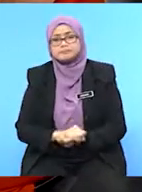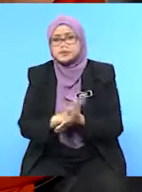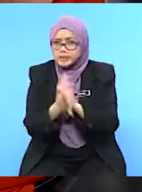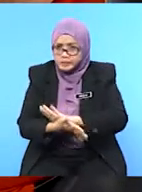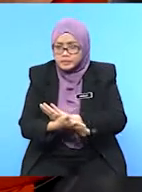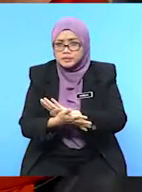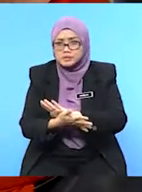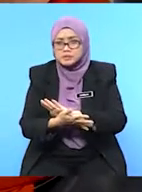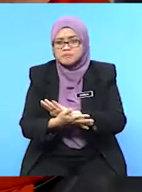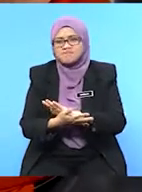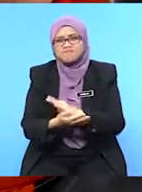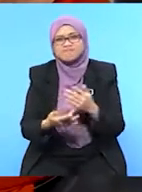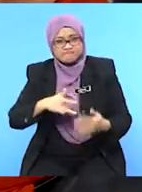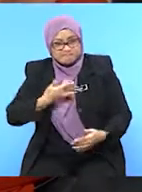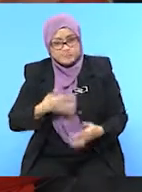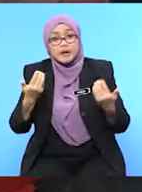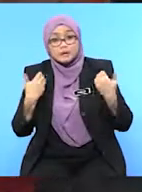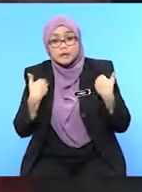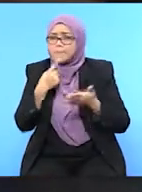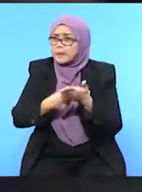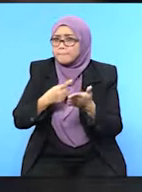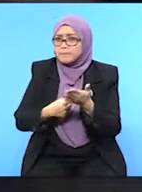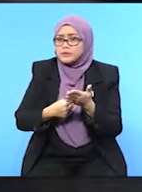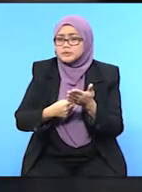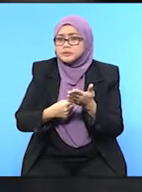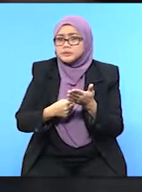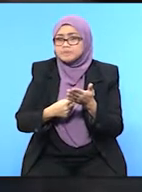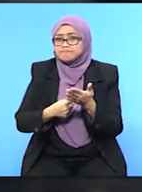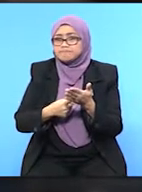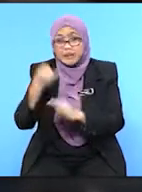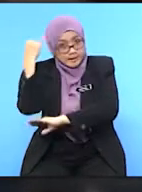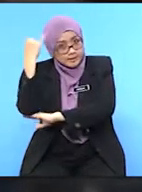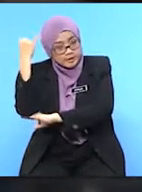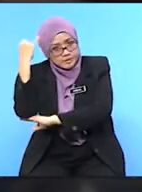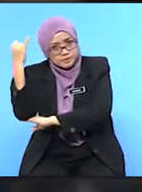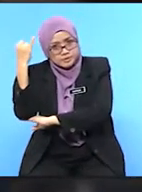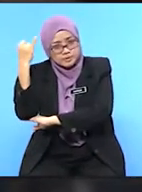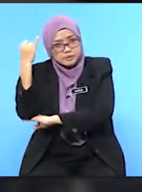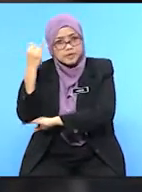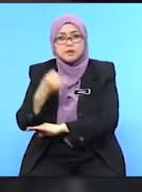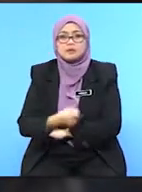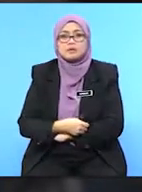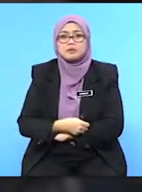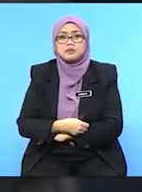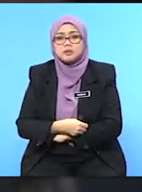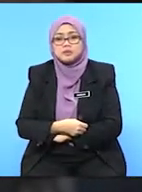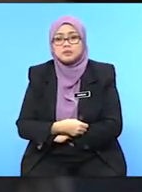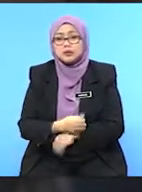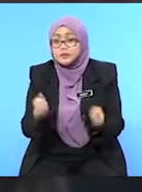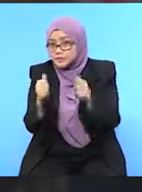ada tak apapun Abang ke depan dengan yang berkaitan dengan dasar penting kekuasaan itu